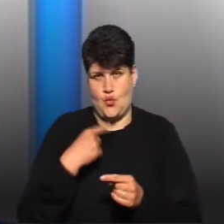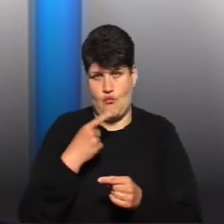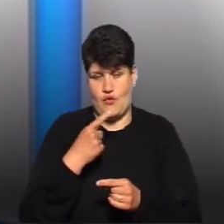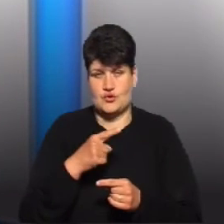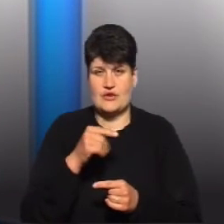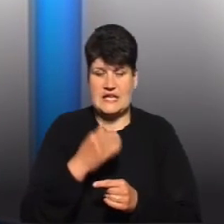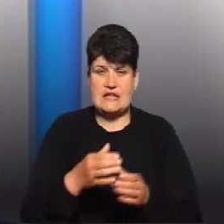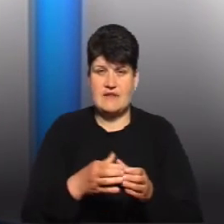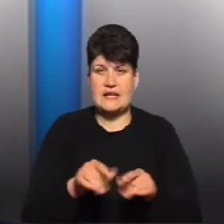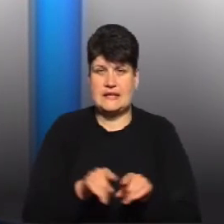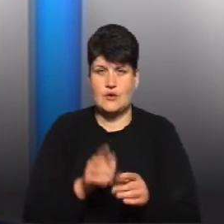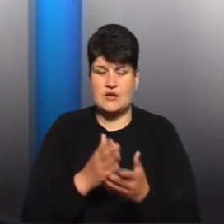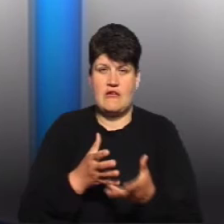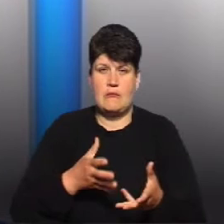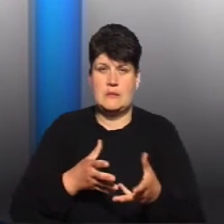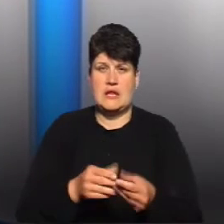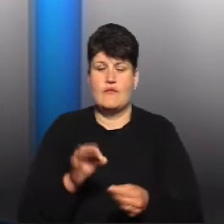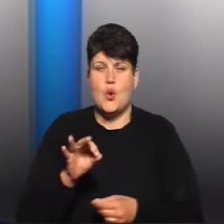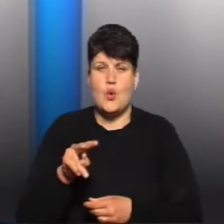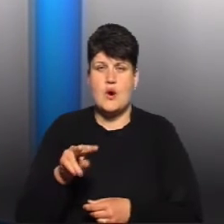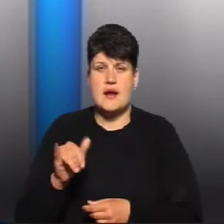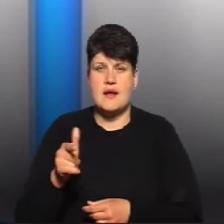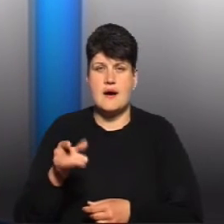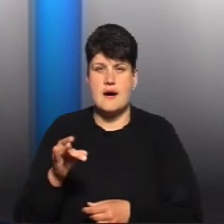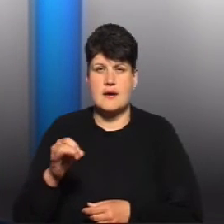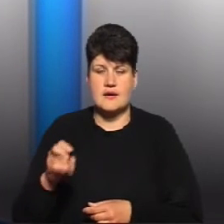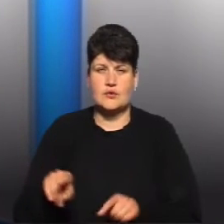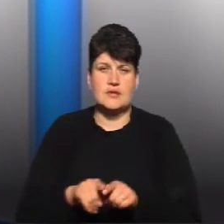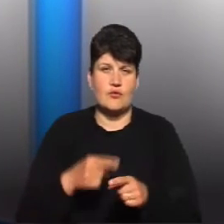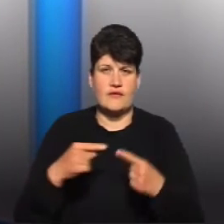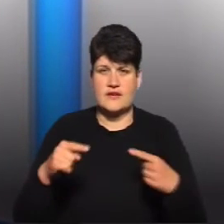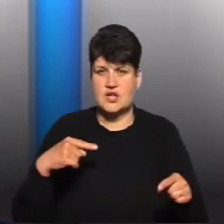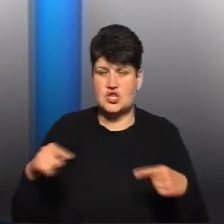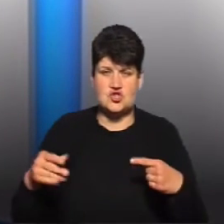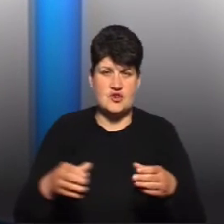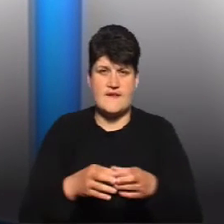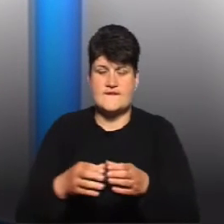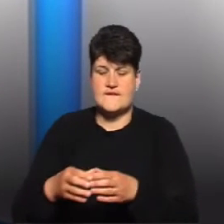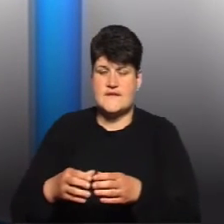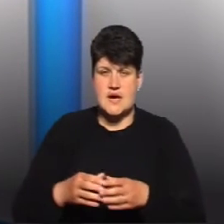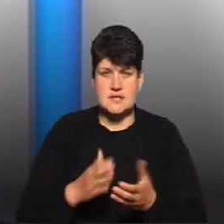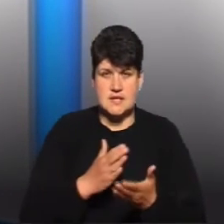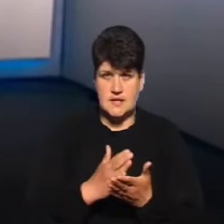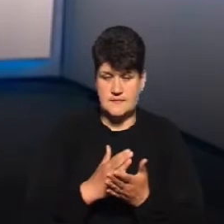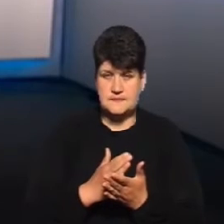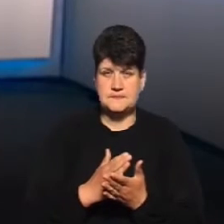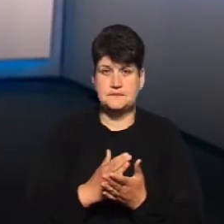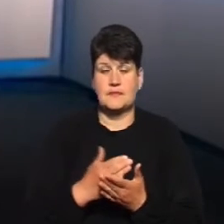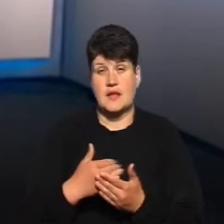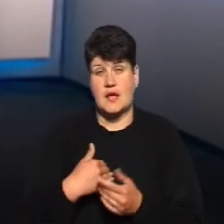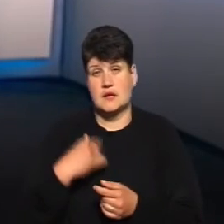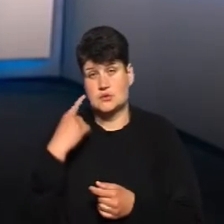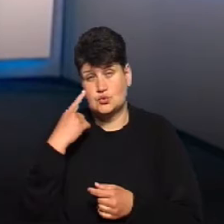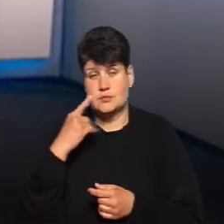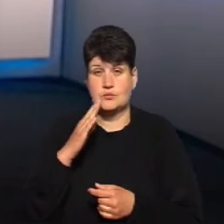також є вплив олігархів, так, тобто є певні групи, так само, як і в інших фракціях політичних партій, так, тобто ми стикнемося з